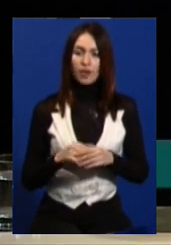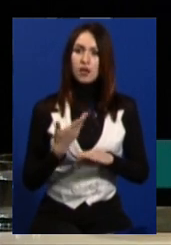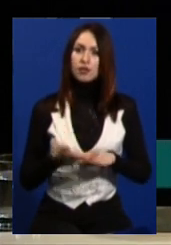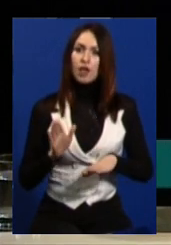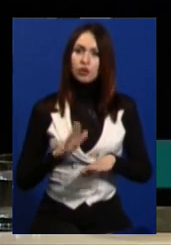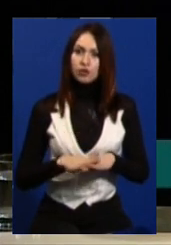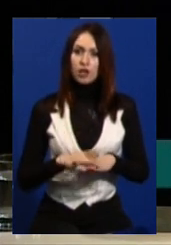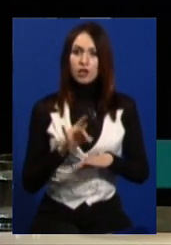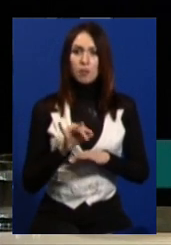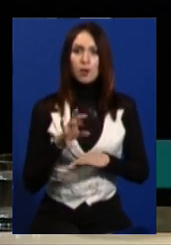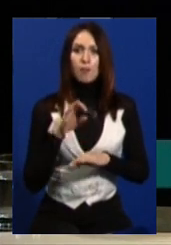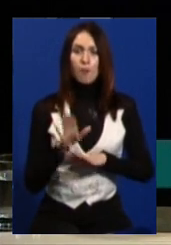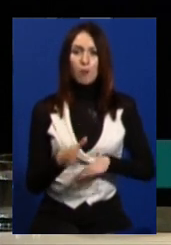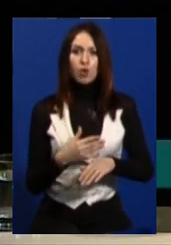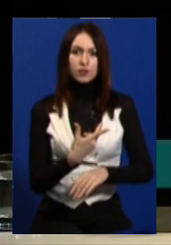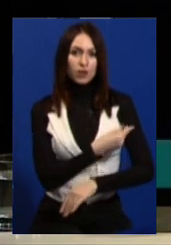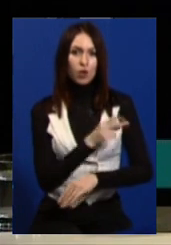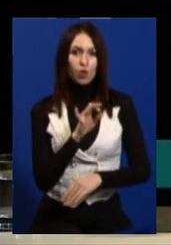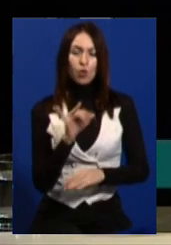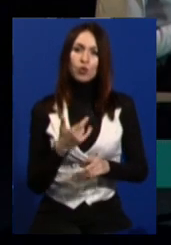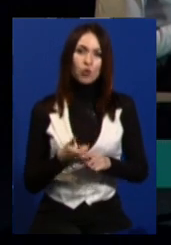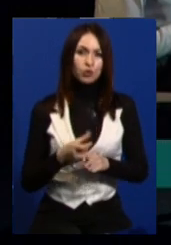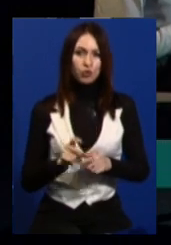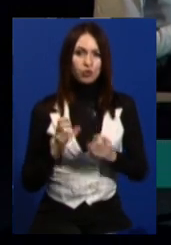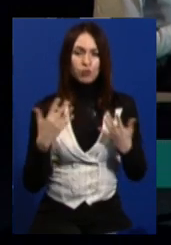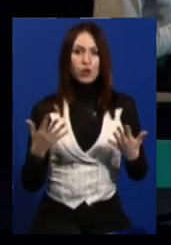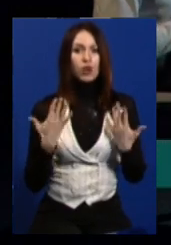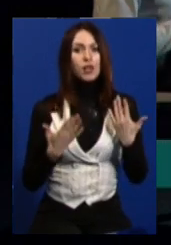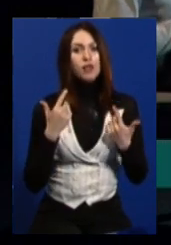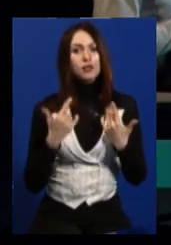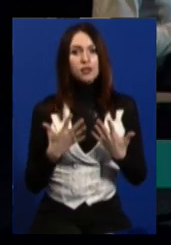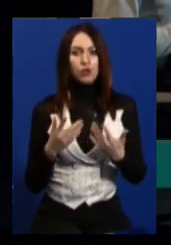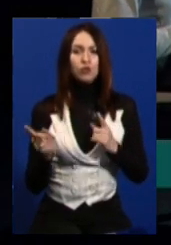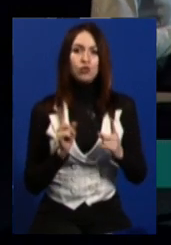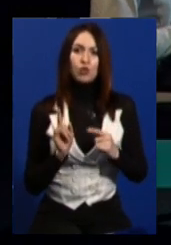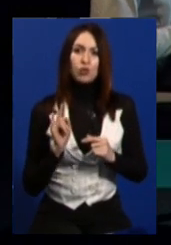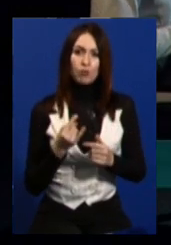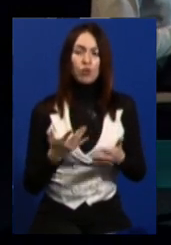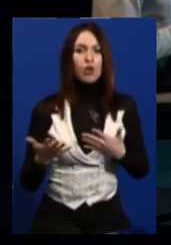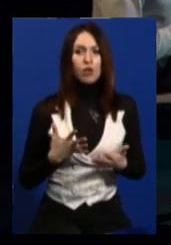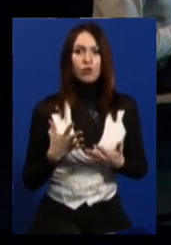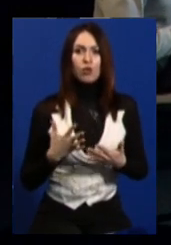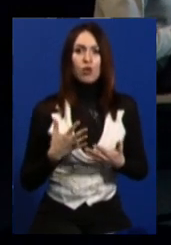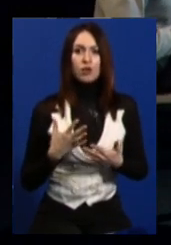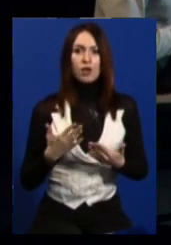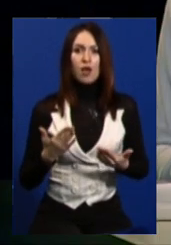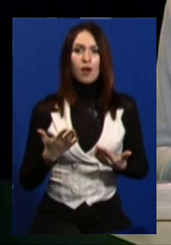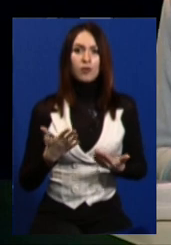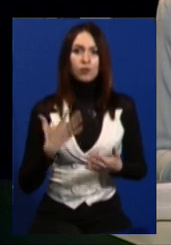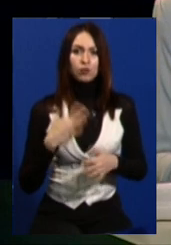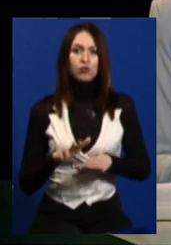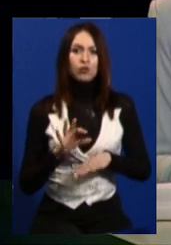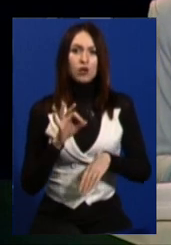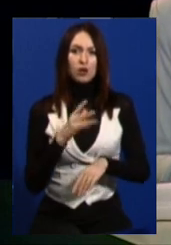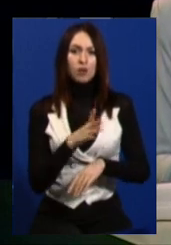осложнений при поствакцинальной корі, она очень-очень небольшая. Чи означає, що дитина, яка перенесла поствакцинальний кір, вона вже